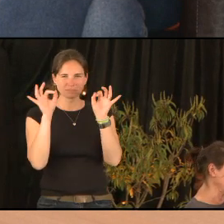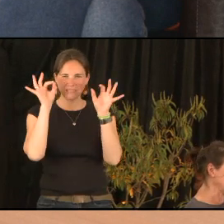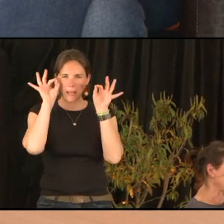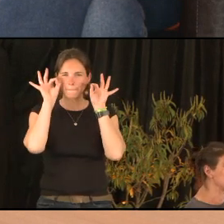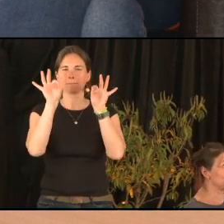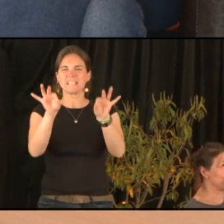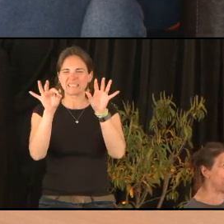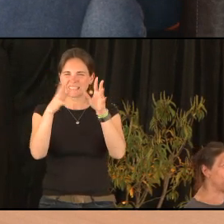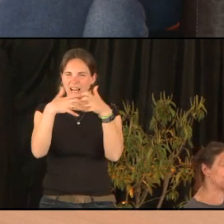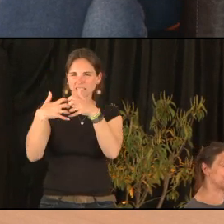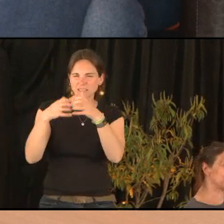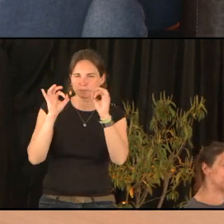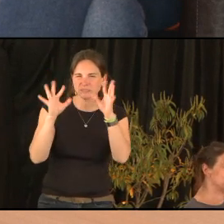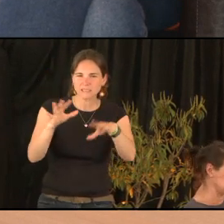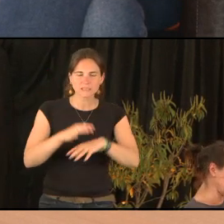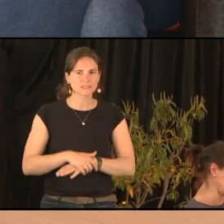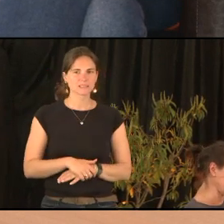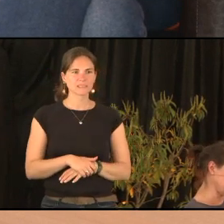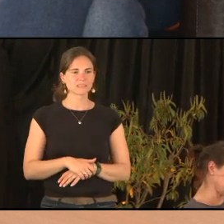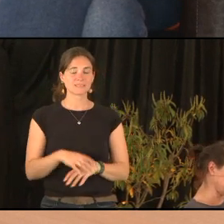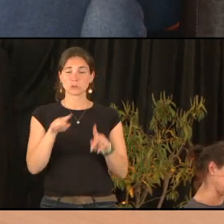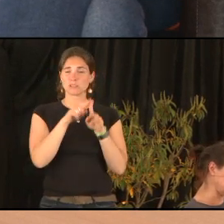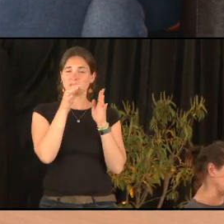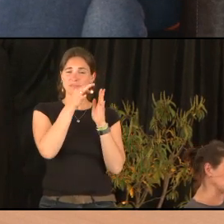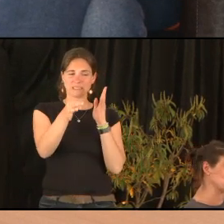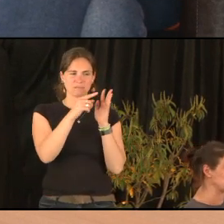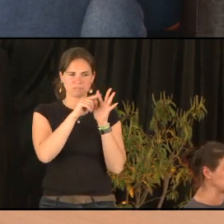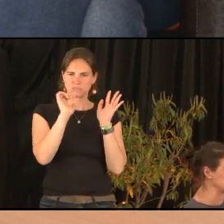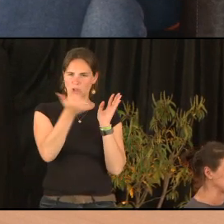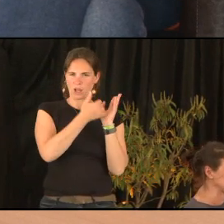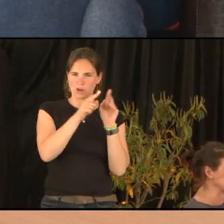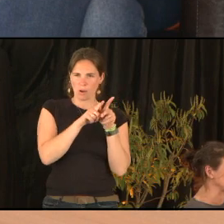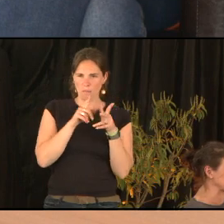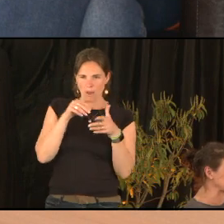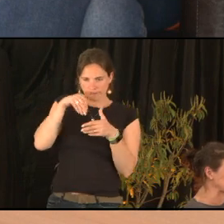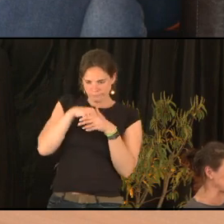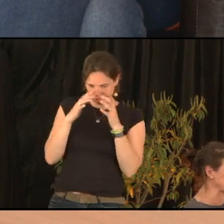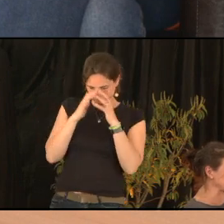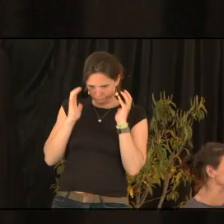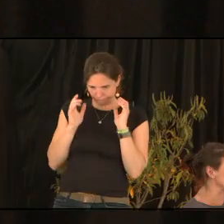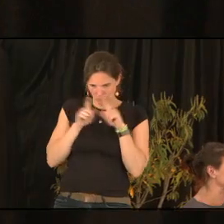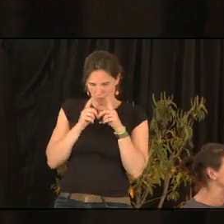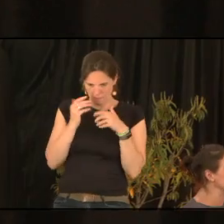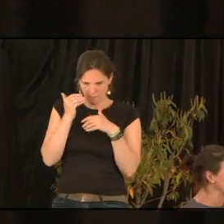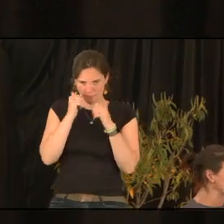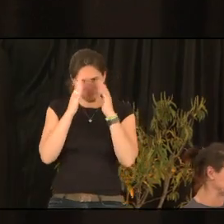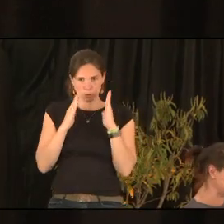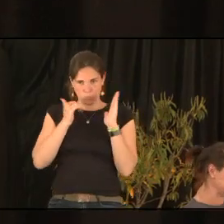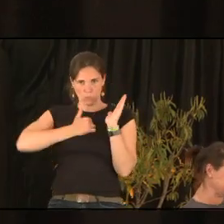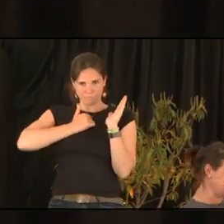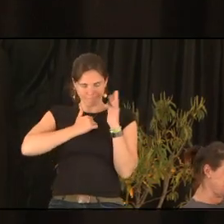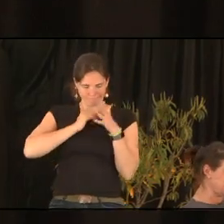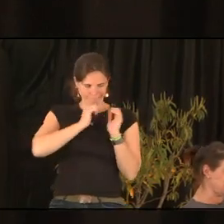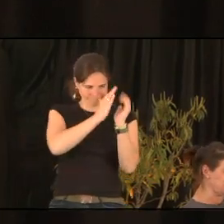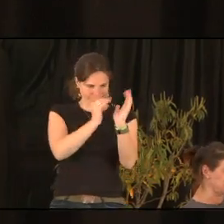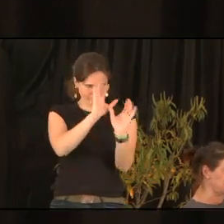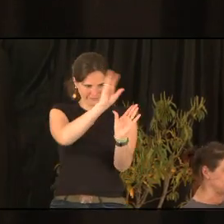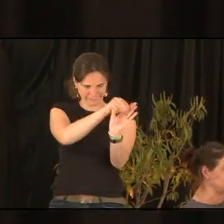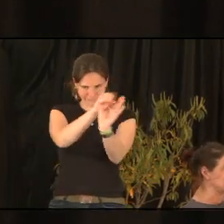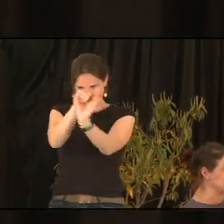parce que là, il y a vraiment des questions de réappropriation des terres et de réappropriation